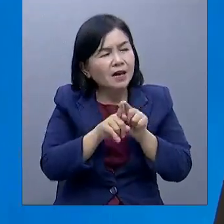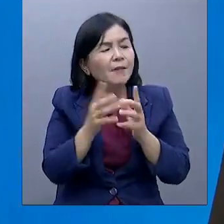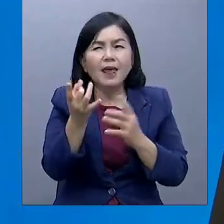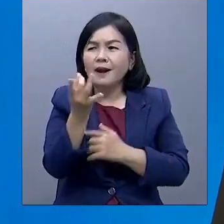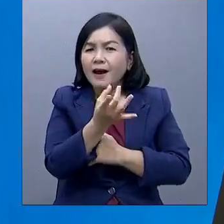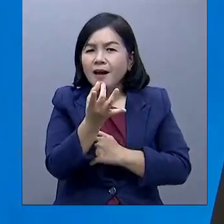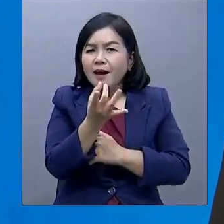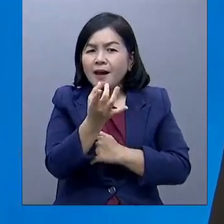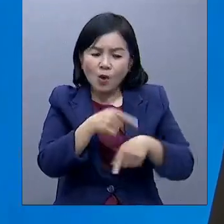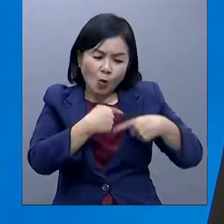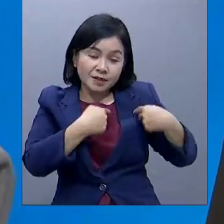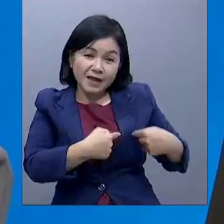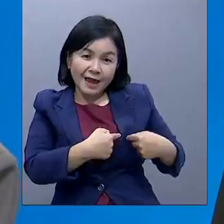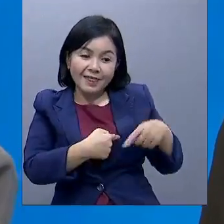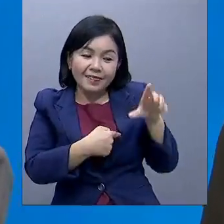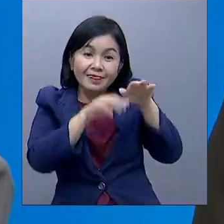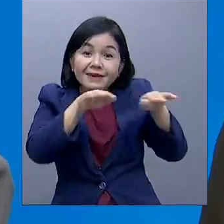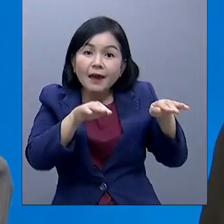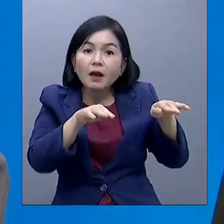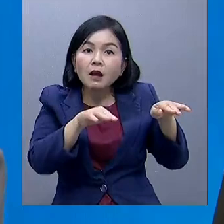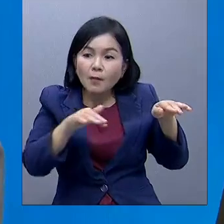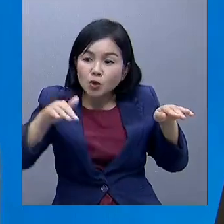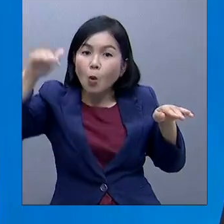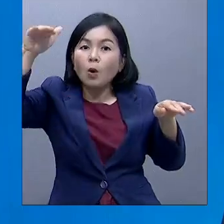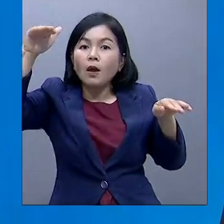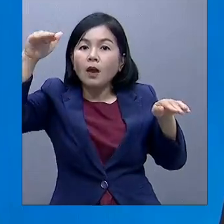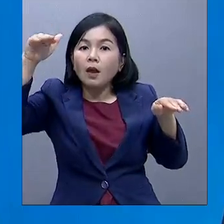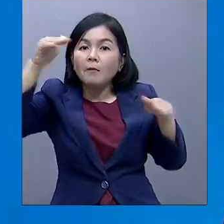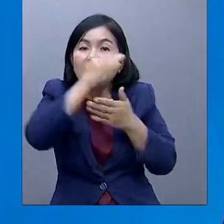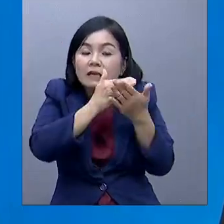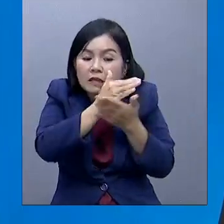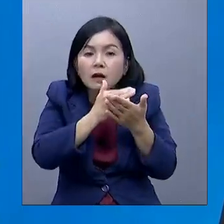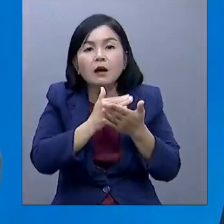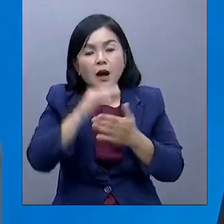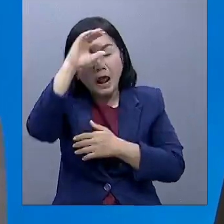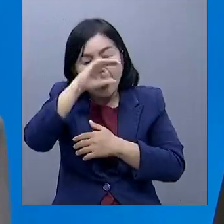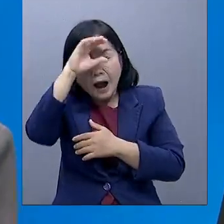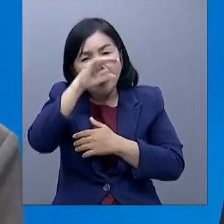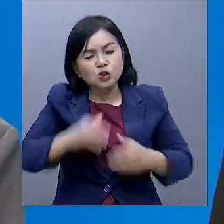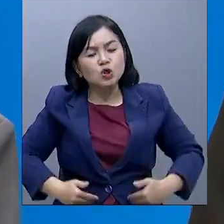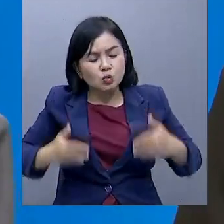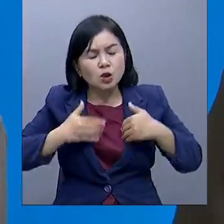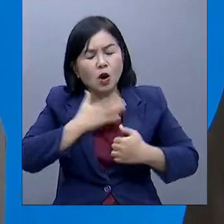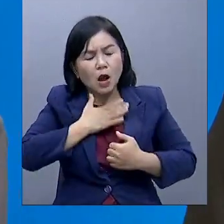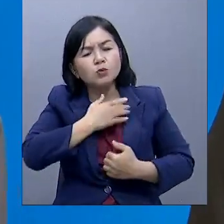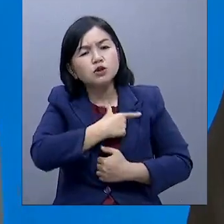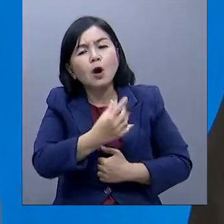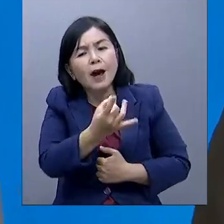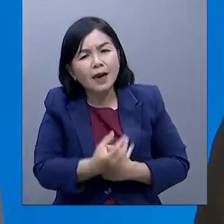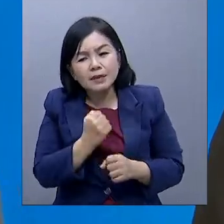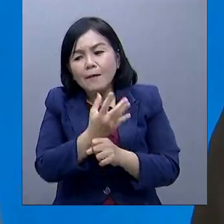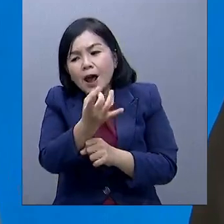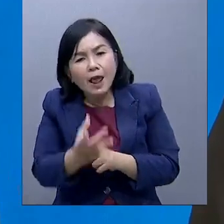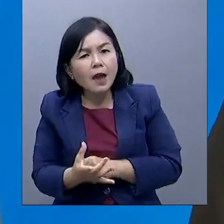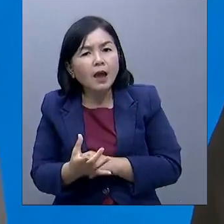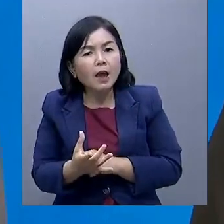นะหัวใจเด็กๆมันอยู่ในช่วงก้ำกึ่งอะค่ะก็เป็นช่วงที่ค้นหาตัวเองจุดนึงว่าเราชอบอะไรจะไปไหนหรือว่าจะฟัง